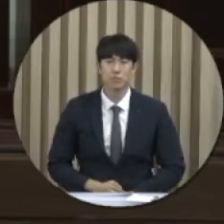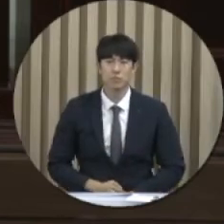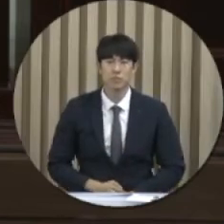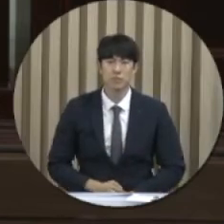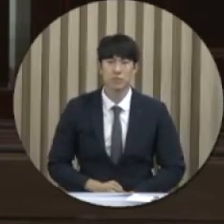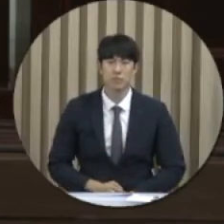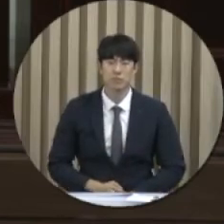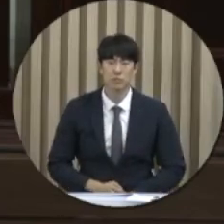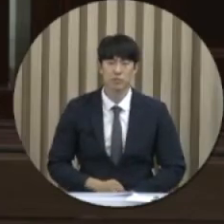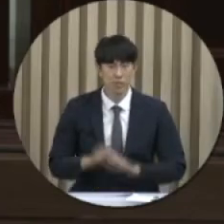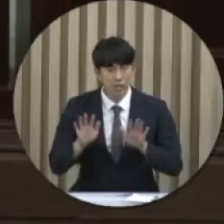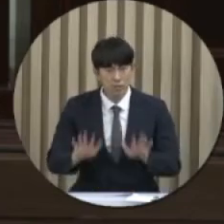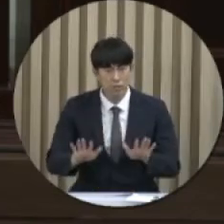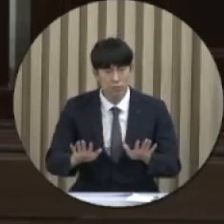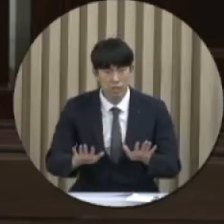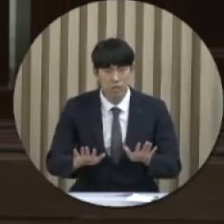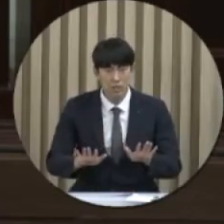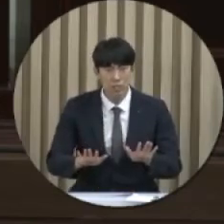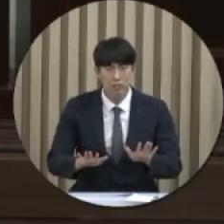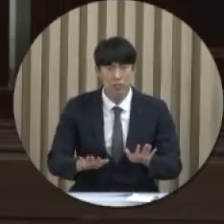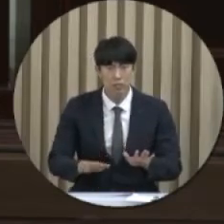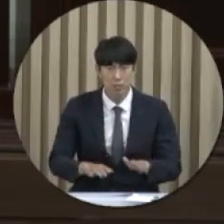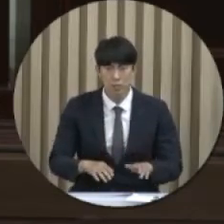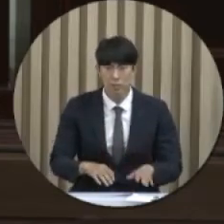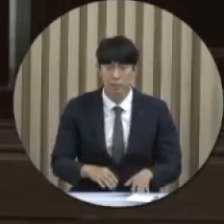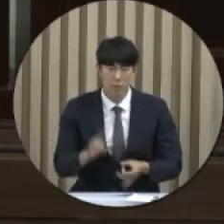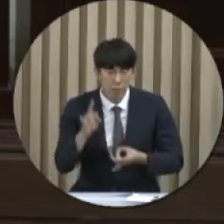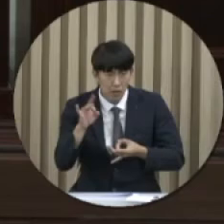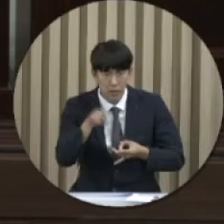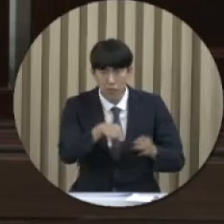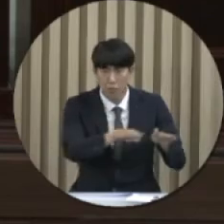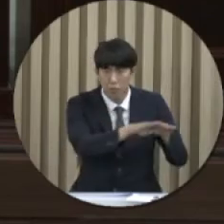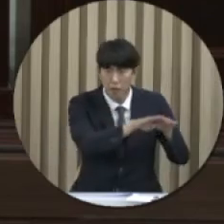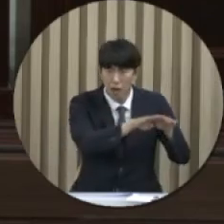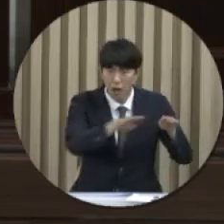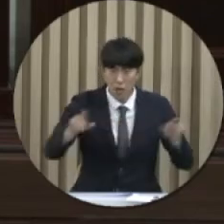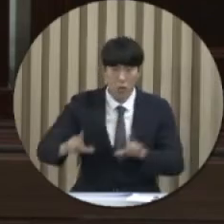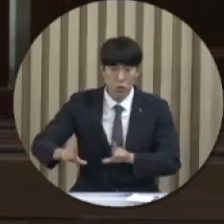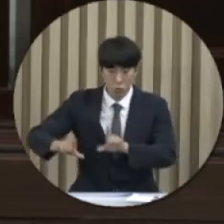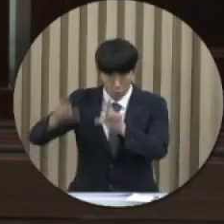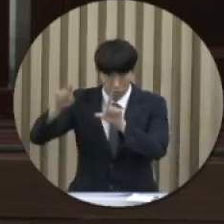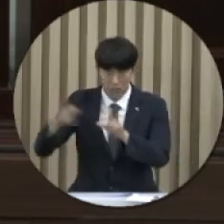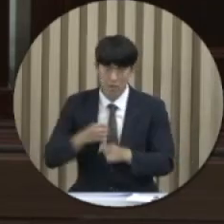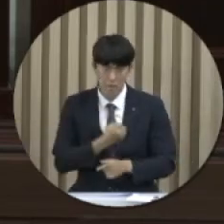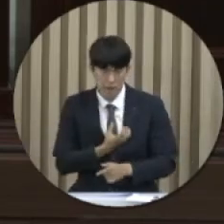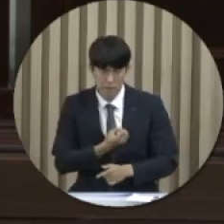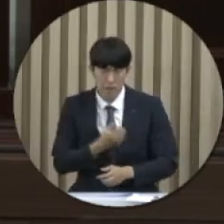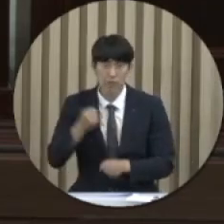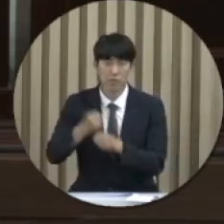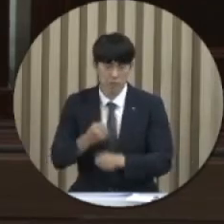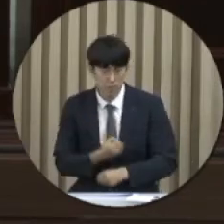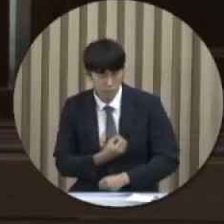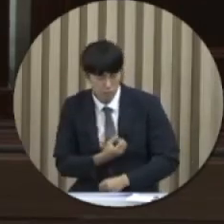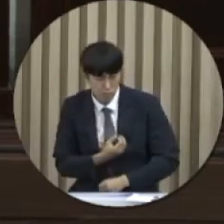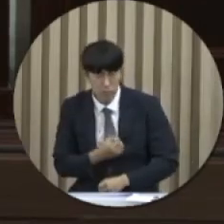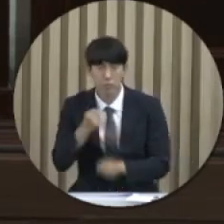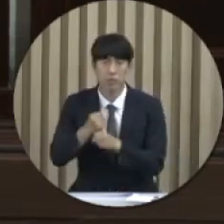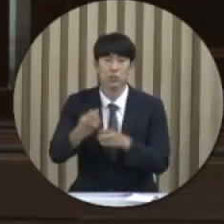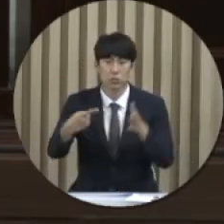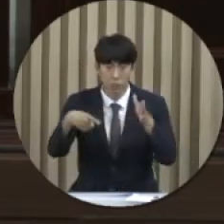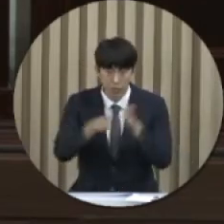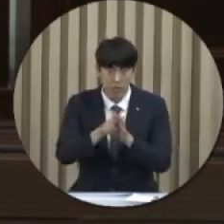최근 그동안 멈춰버렸던 동부권의 심장을 다시 뛰게 하기 위한 주민분들의